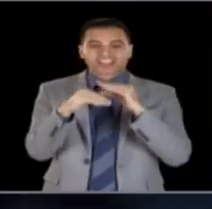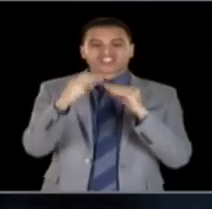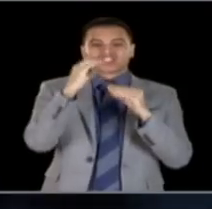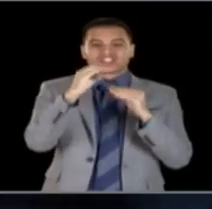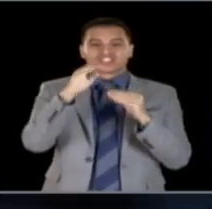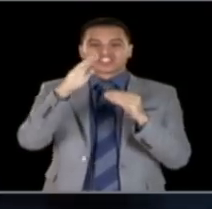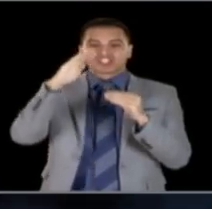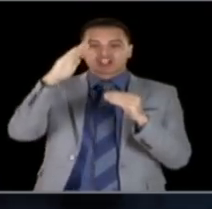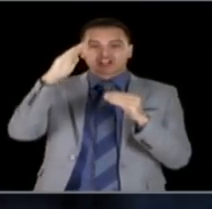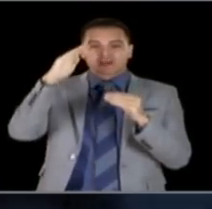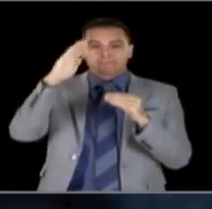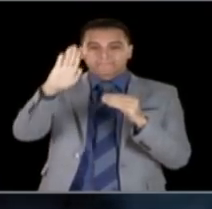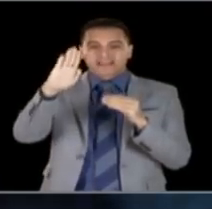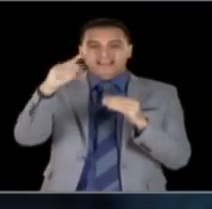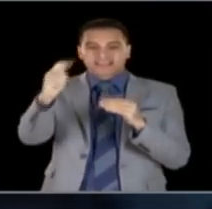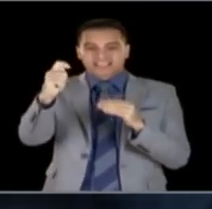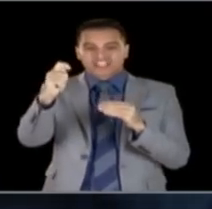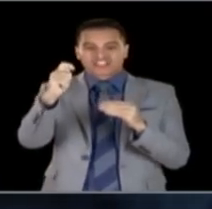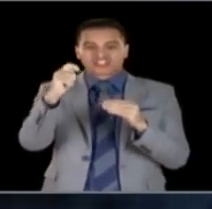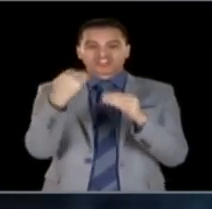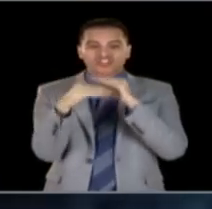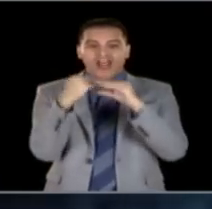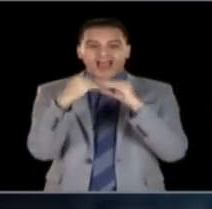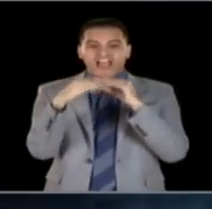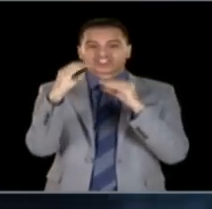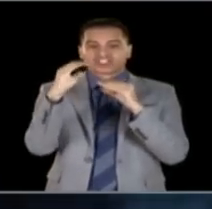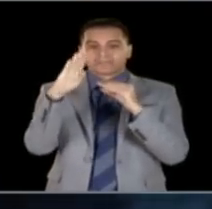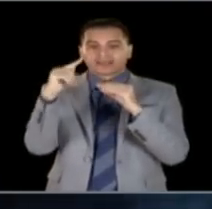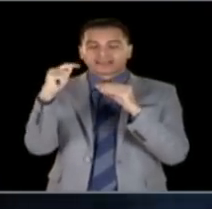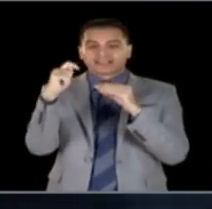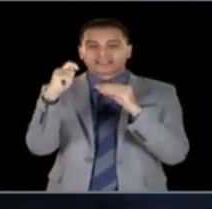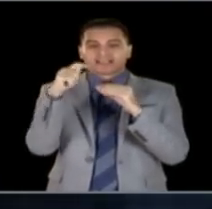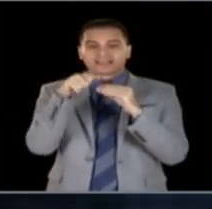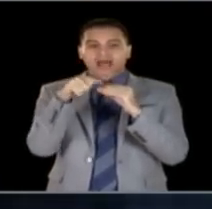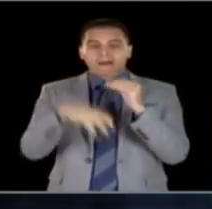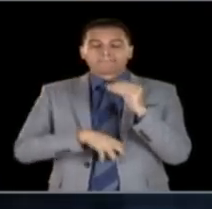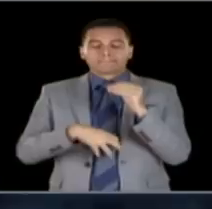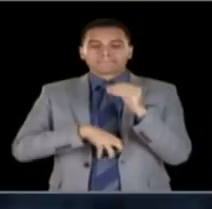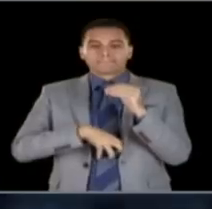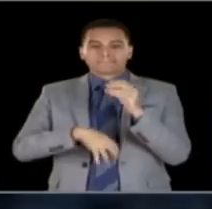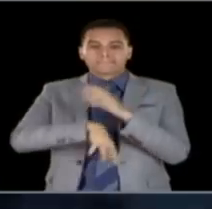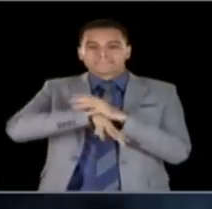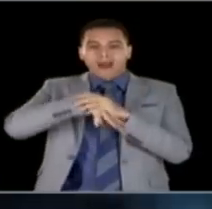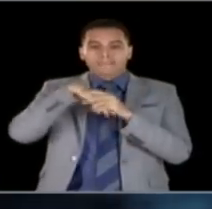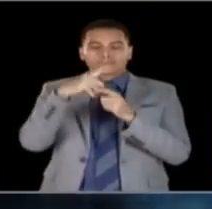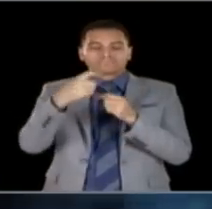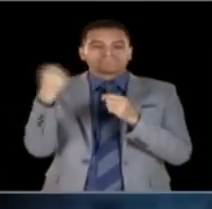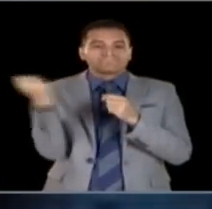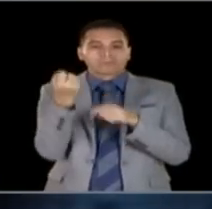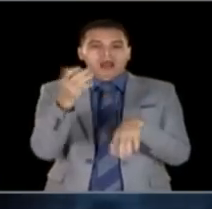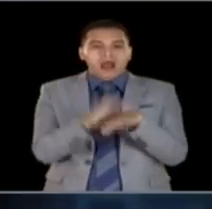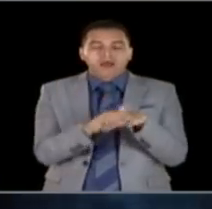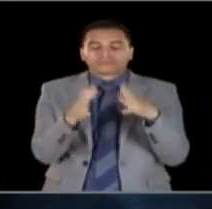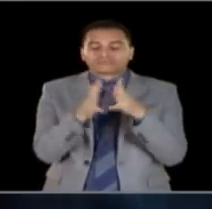2022؟ الروبوت ده عنده قدرة غير عادية على